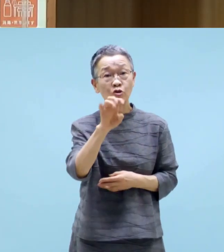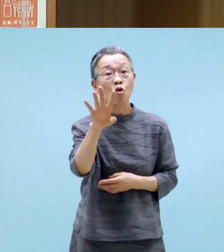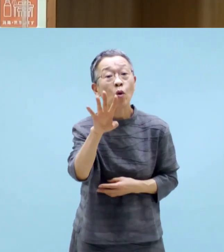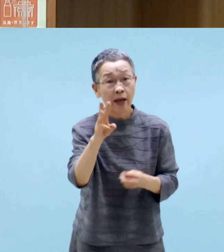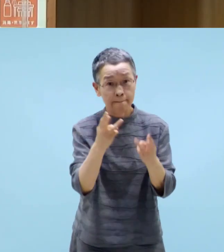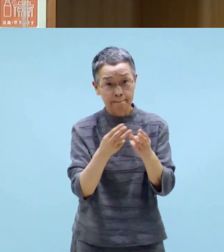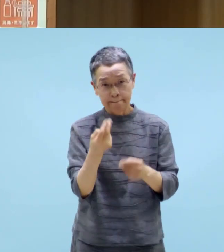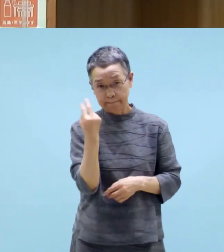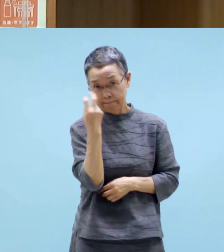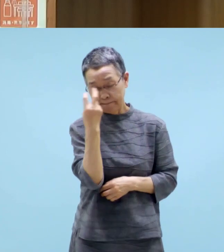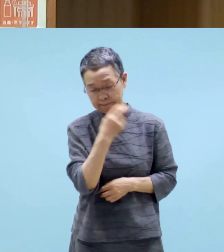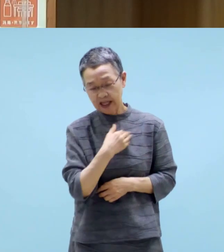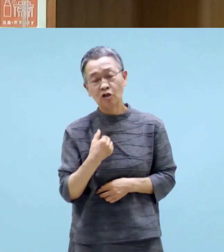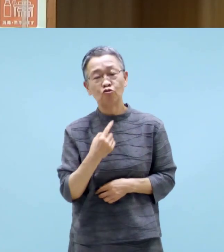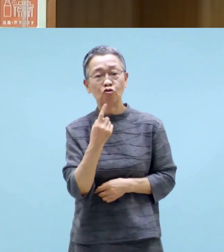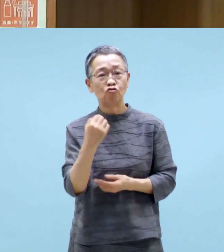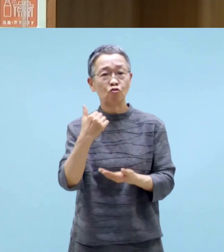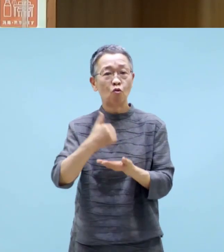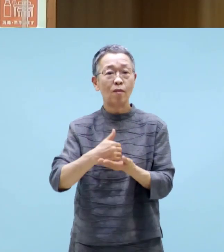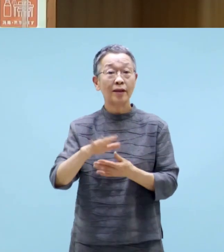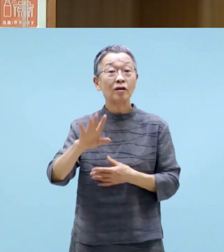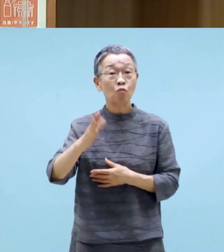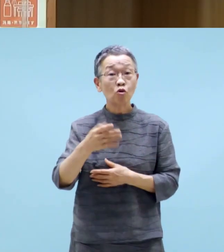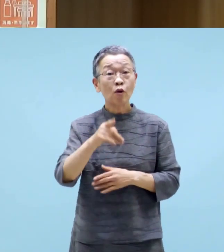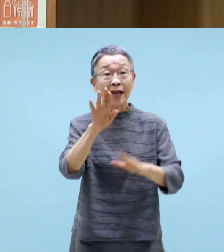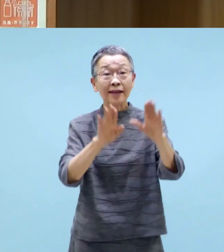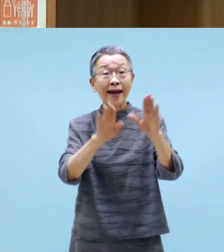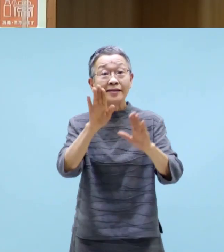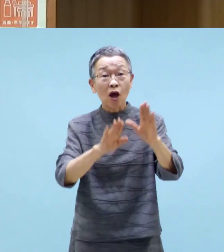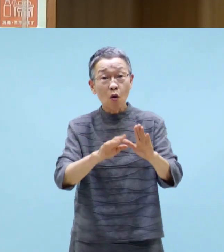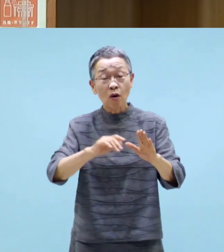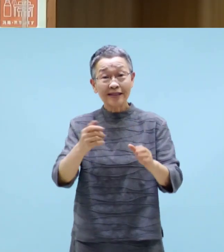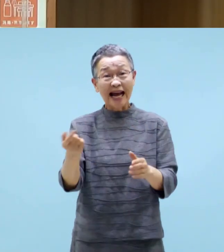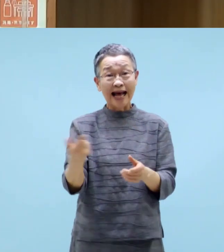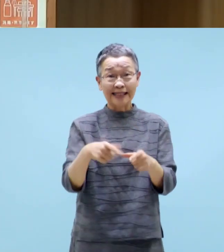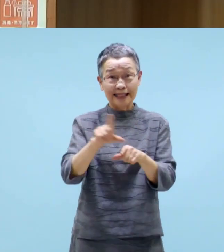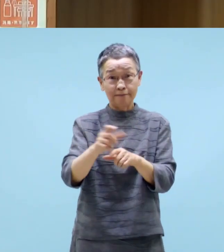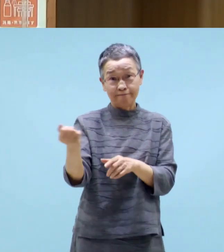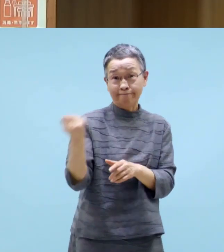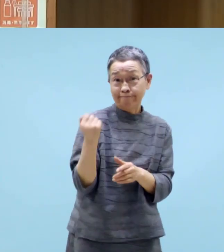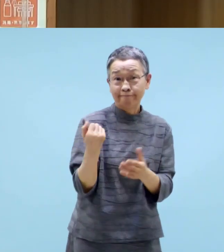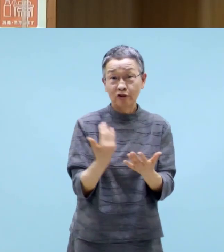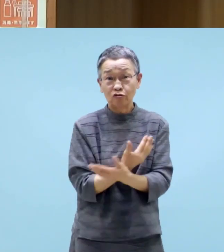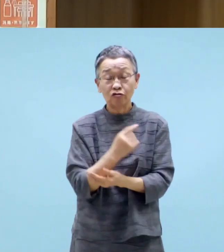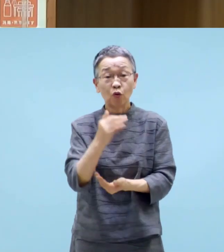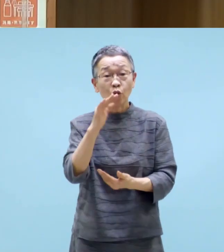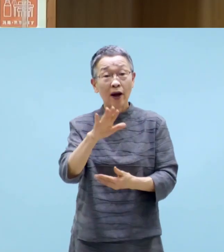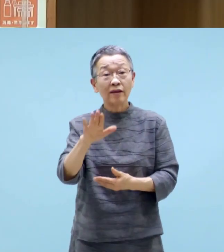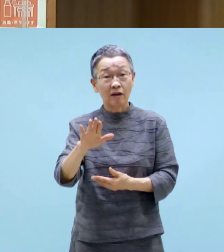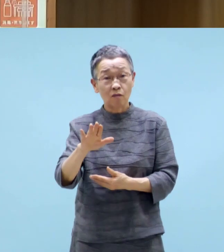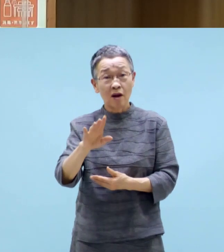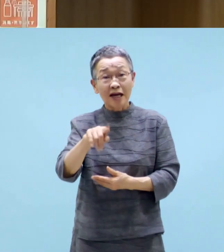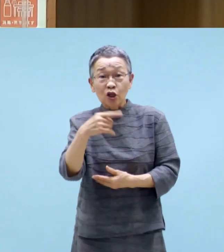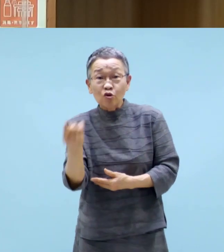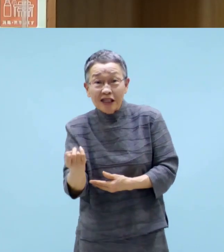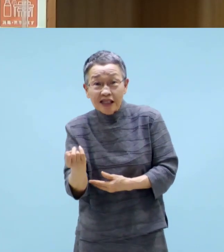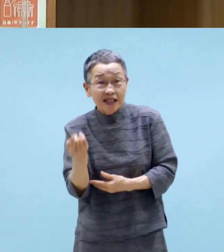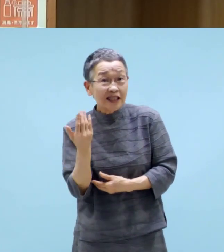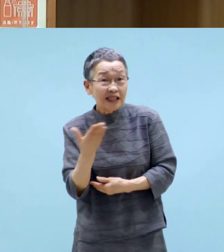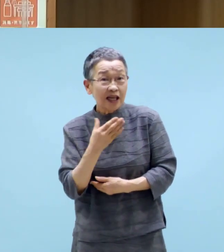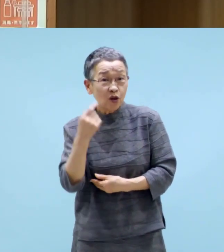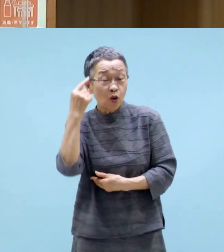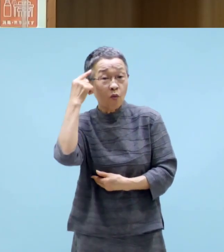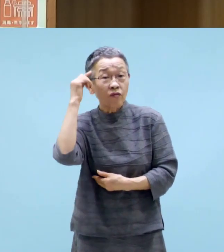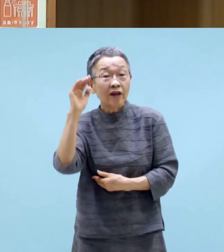が、そうするとそういった体制を強化されていくと。そして次にお伺いしようと思った点なんですが、迅速性につい